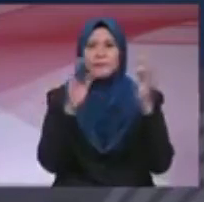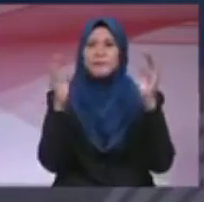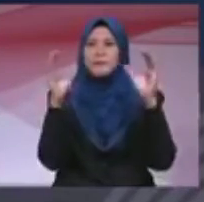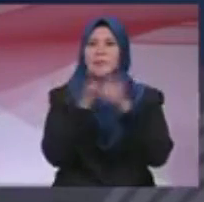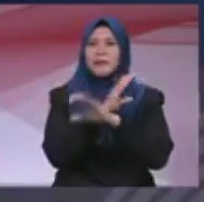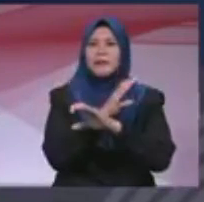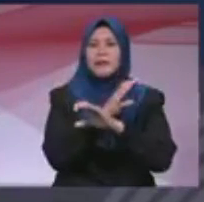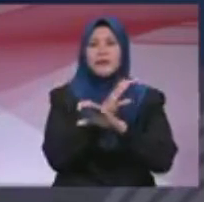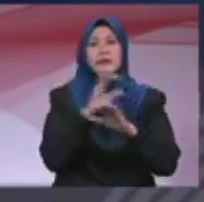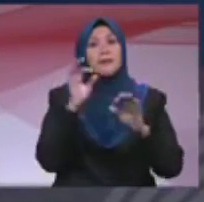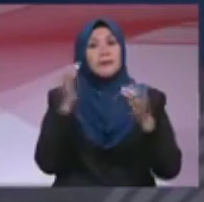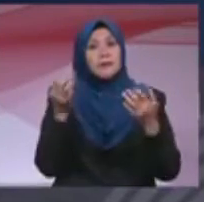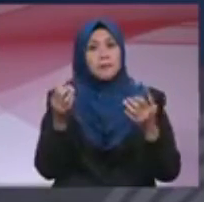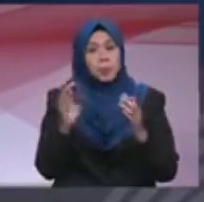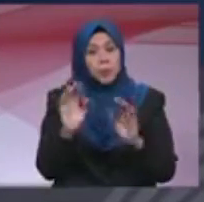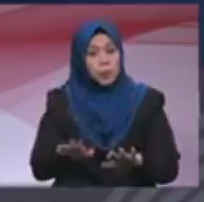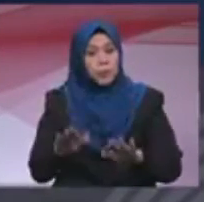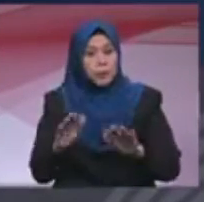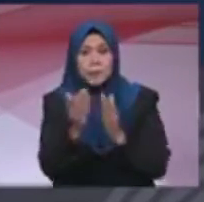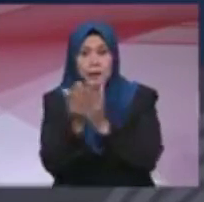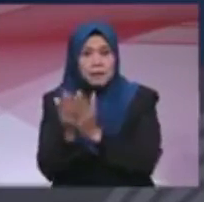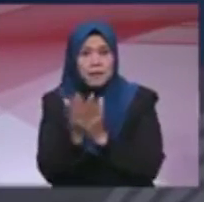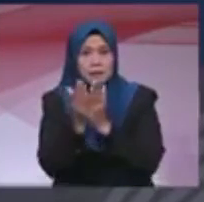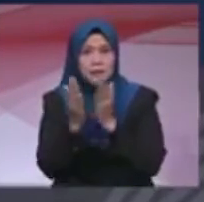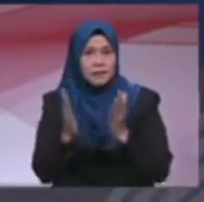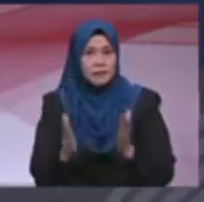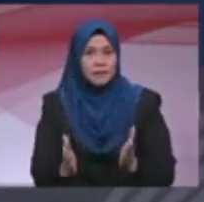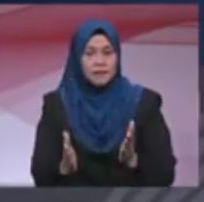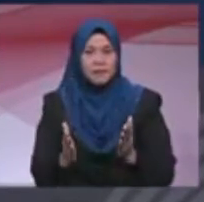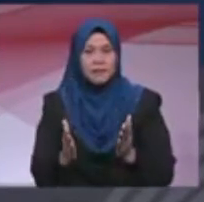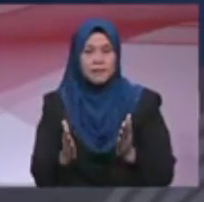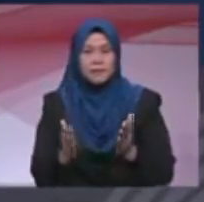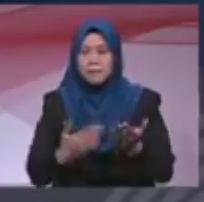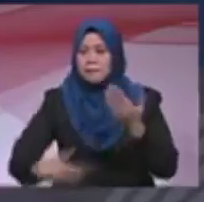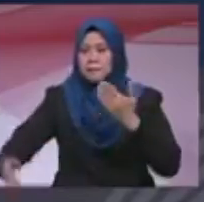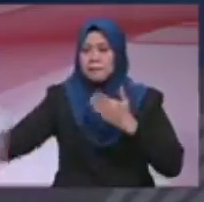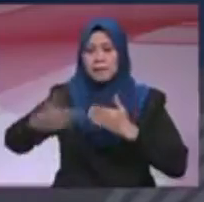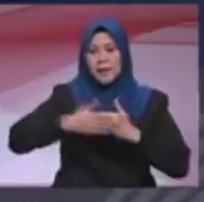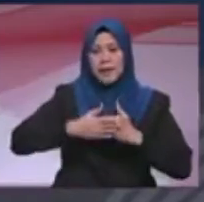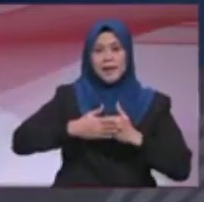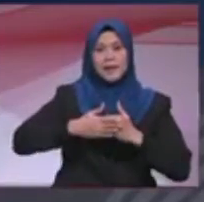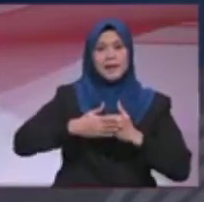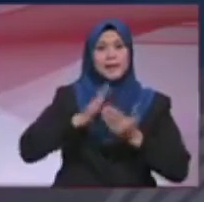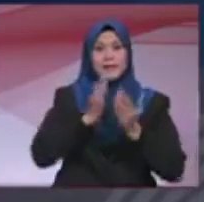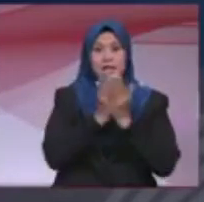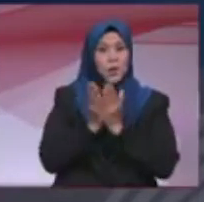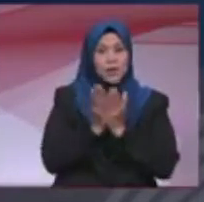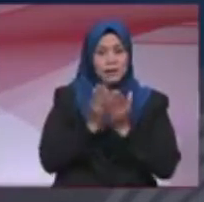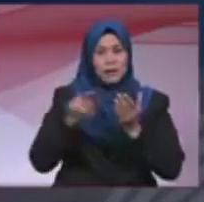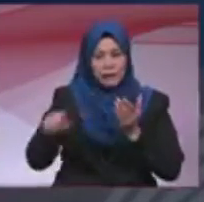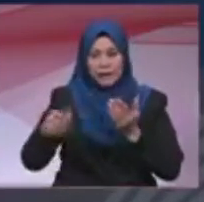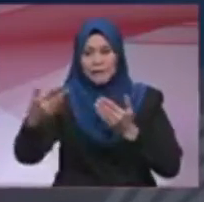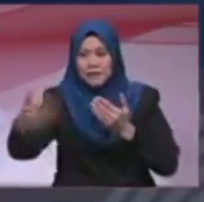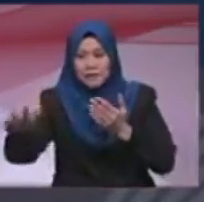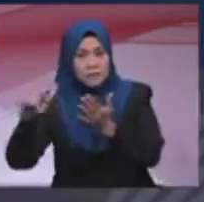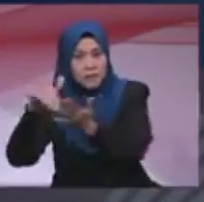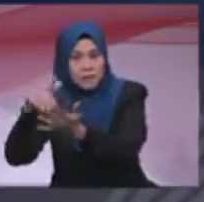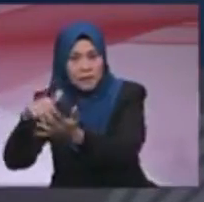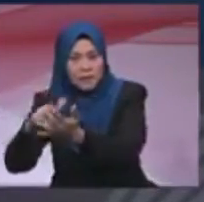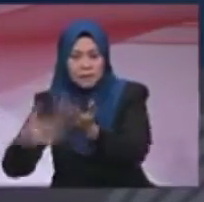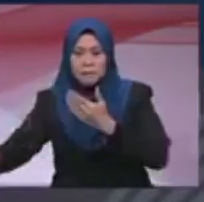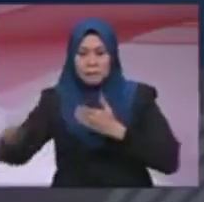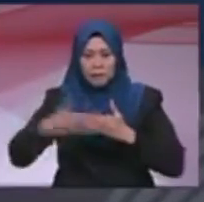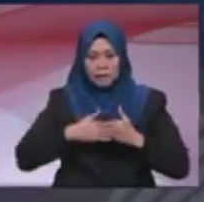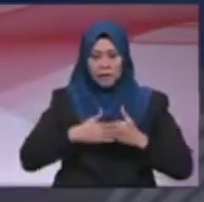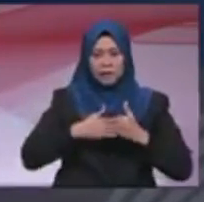adalah apabila murid ingin murid pulang ke sekolah, pulang daripada sekolah. Ini antara cabaran utama